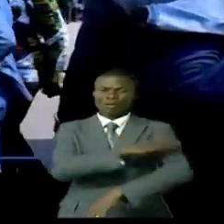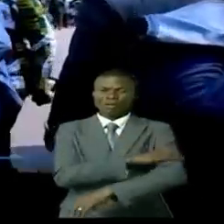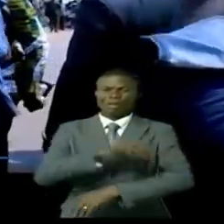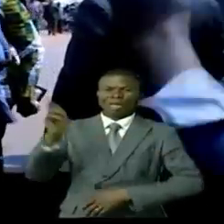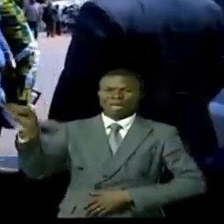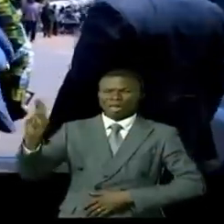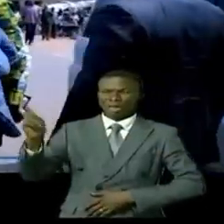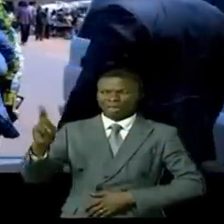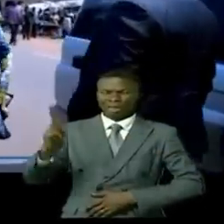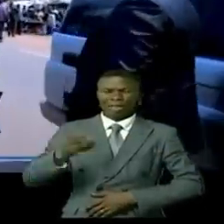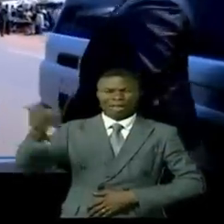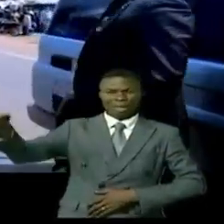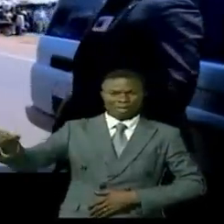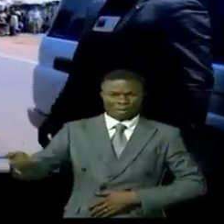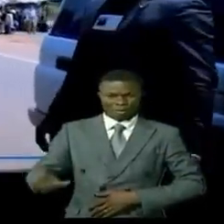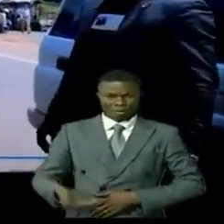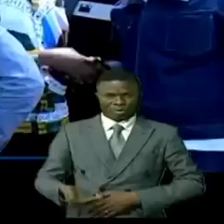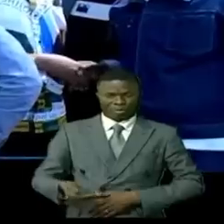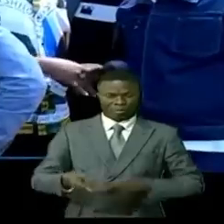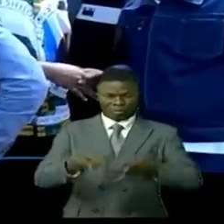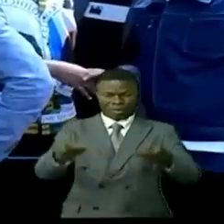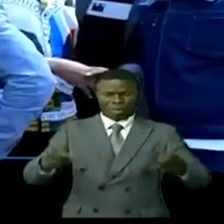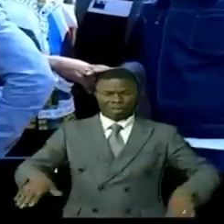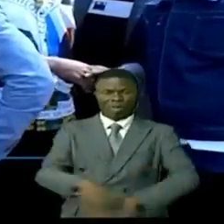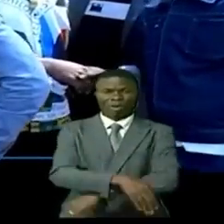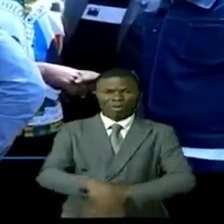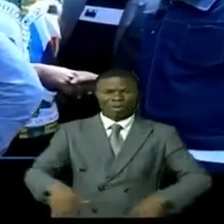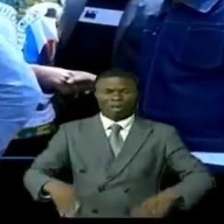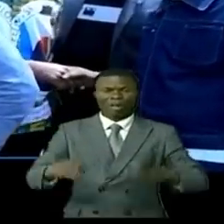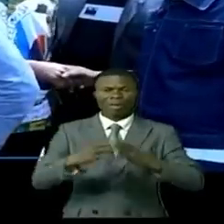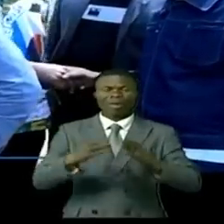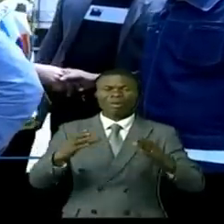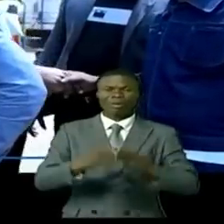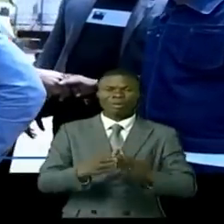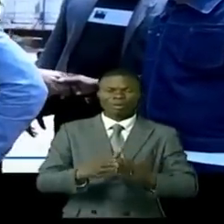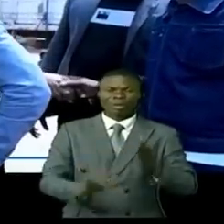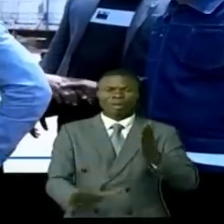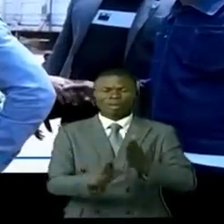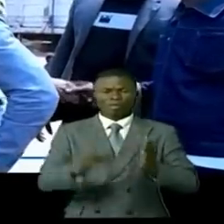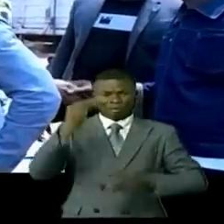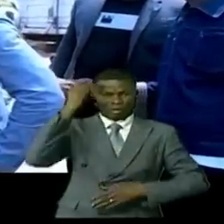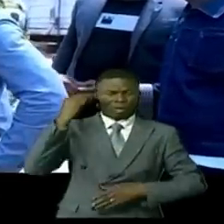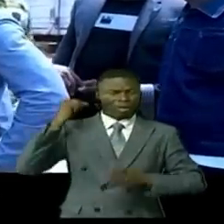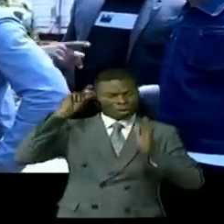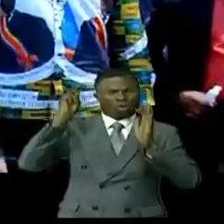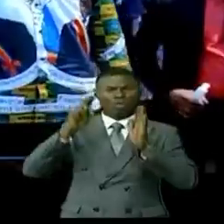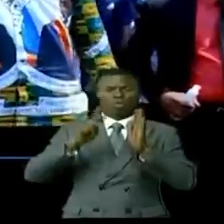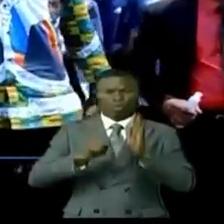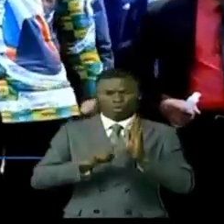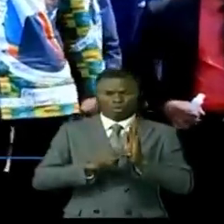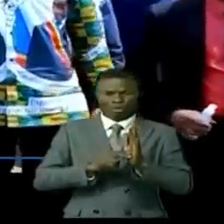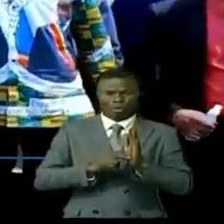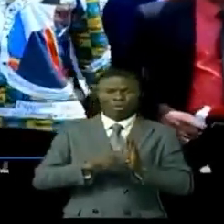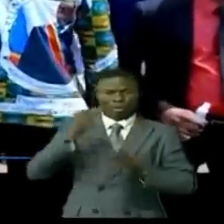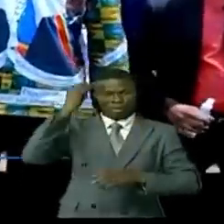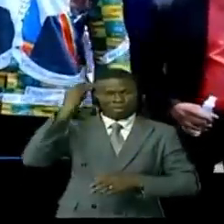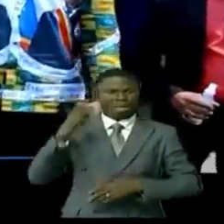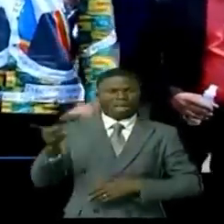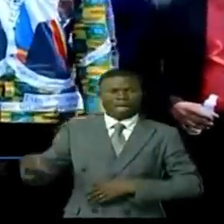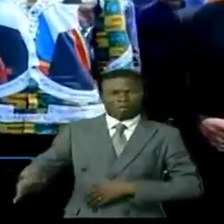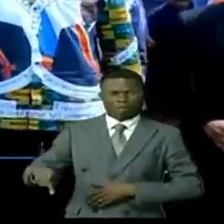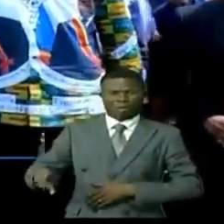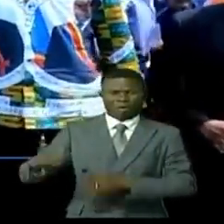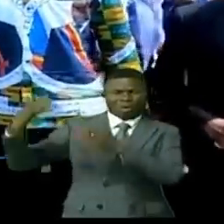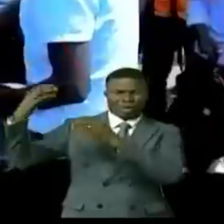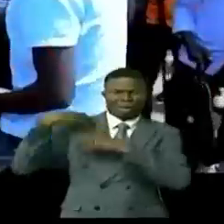Il a été accueilli au péage de Kachongo par le vice-gouverneur Gaston Kolechumanga, la ministre provinciale en